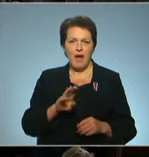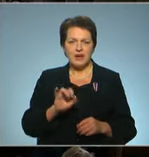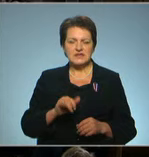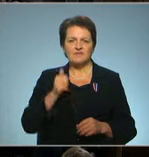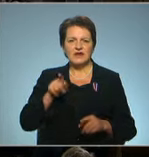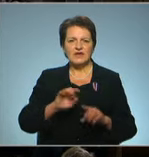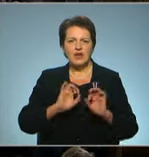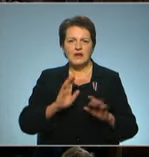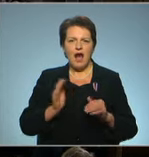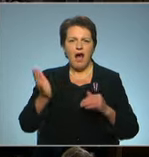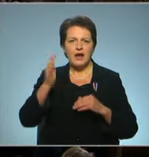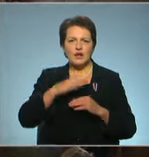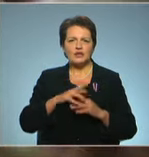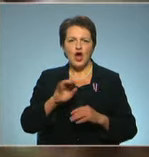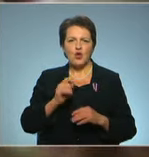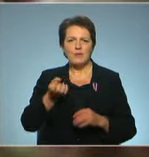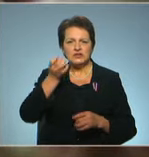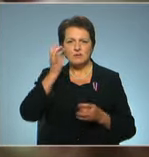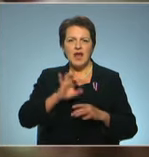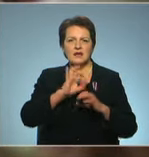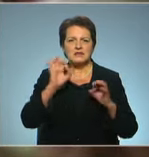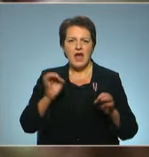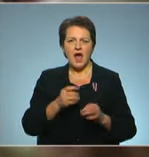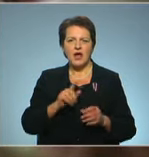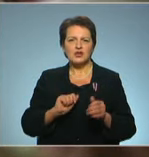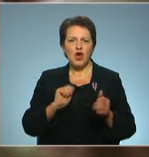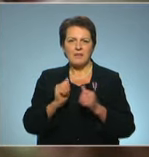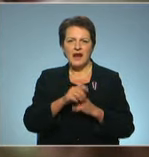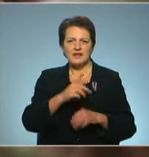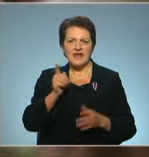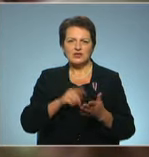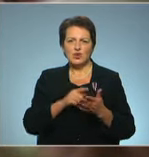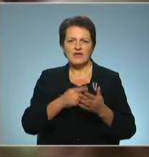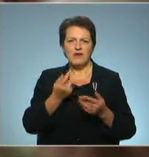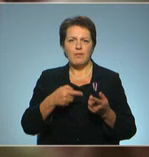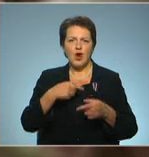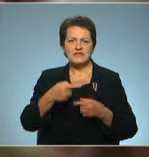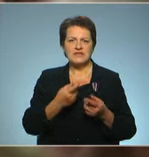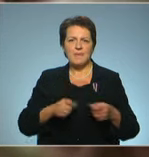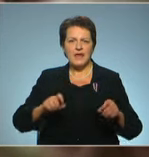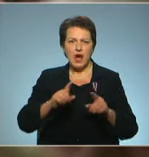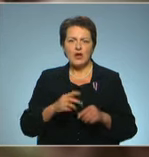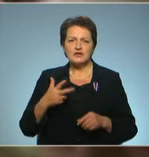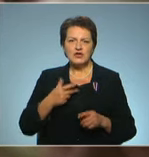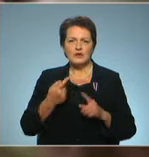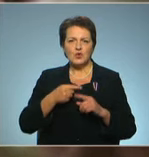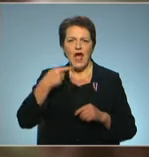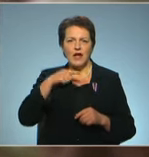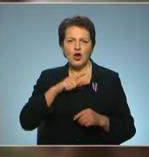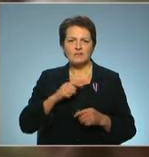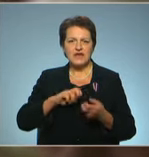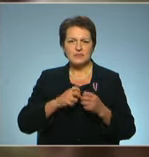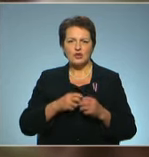rietošā Romas kultūrā sāka dominēt destruktīvi procesi, pieauga sociālās un ekonomiskās problēmas, korupcija